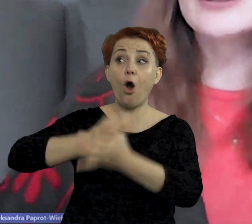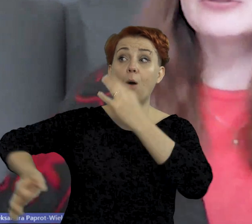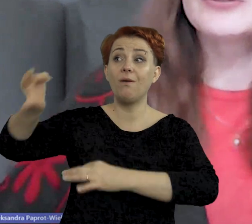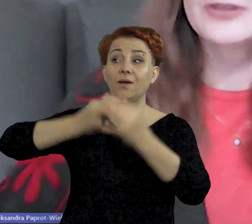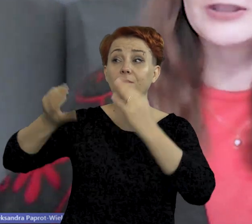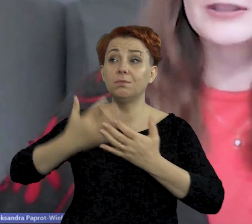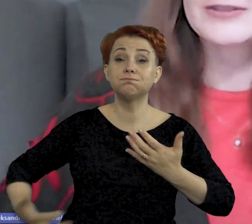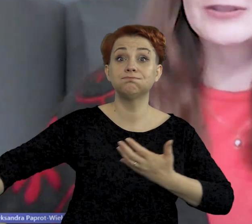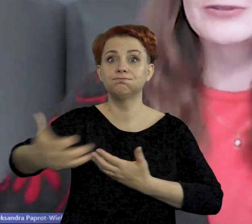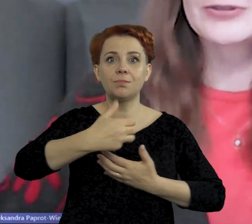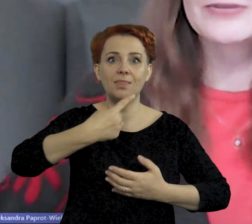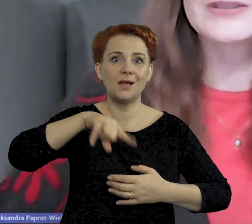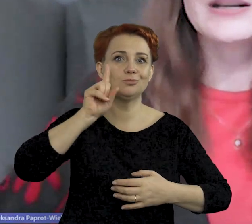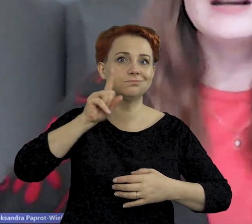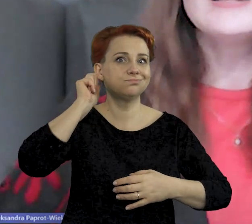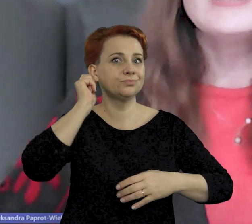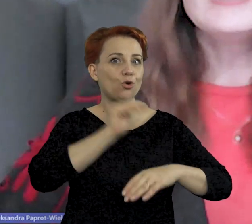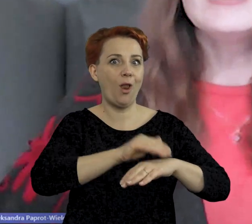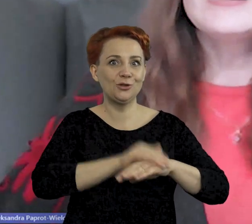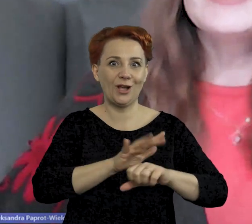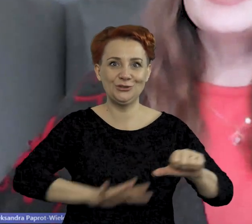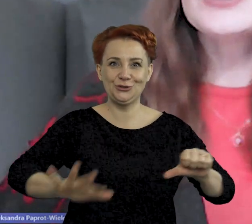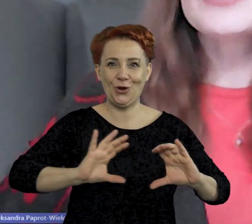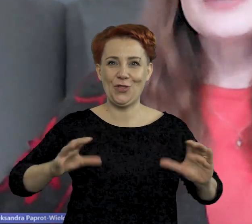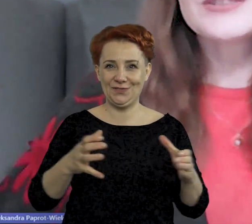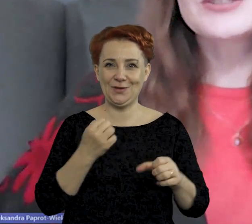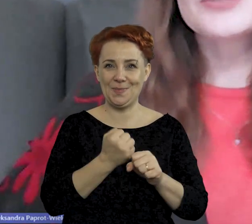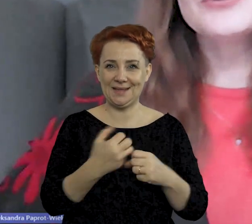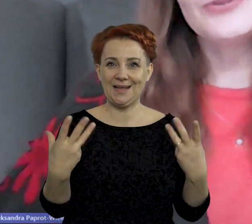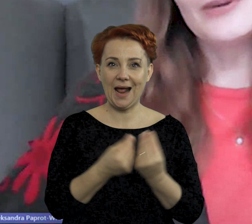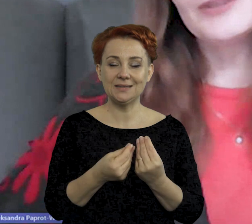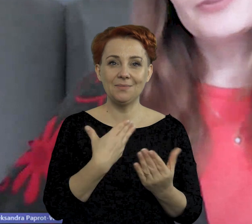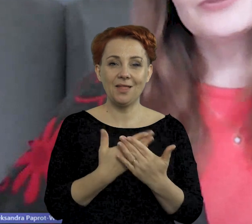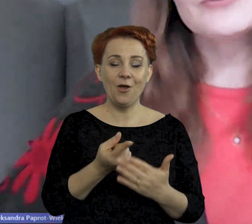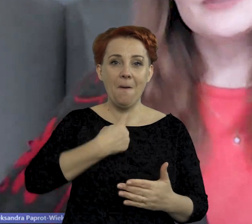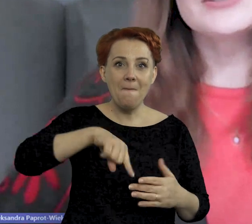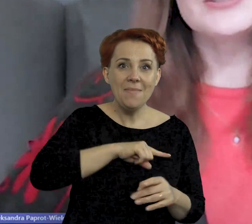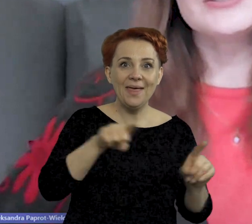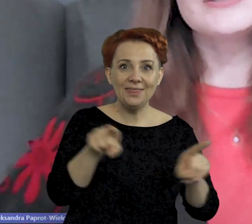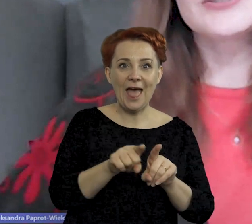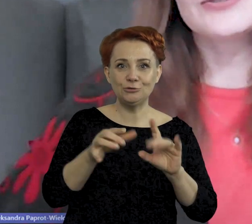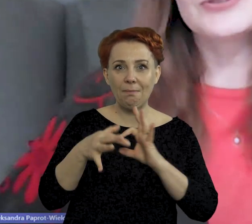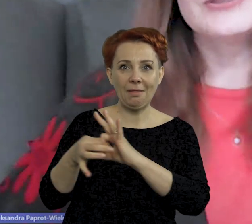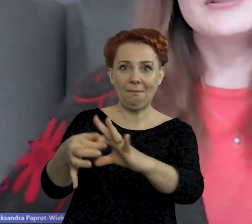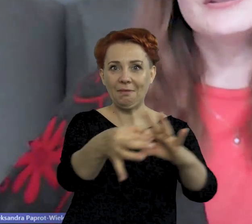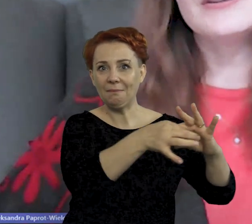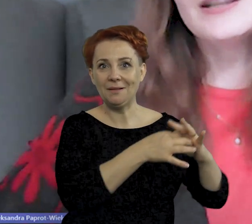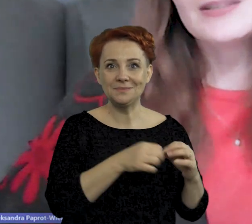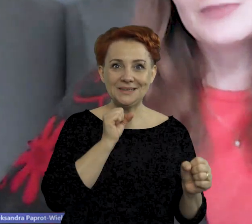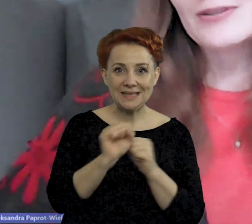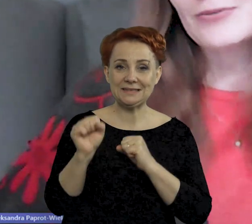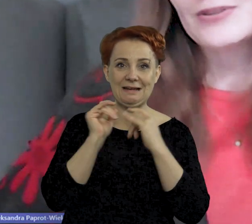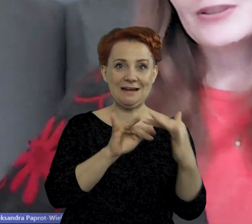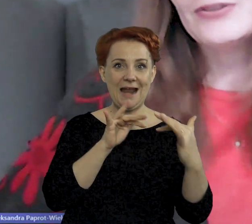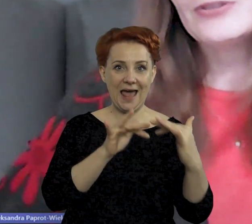biograficzne kolegów i koleżanek z własnego środowiska. No i też my wszyscy jesteśmy uwikłani po prostu w jakiejś sieci zależności i